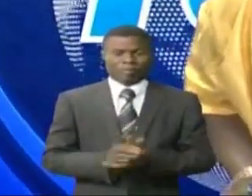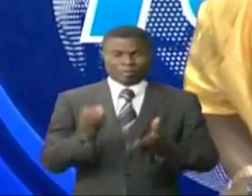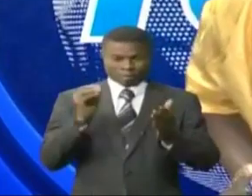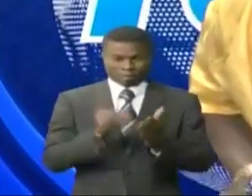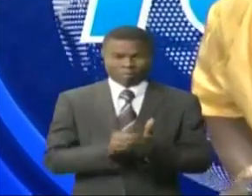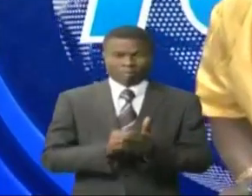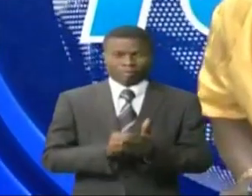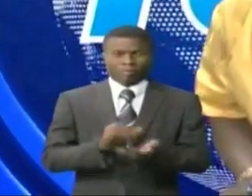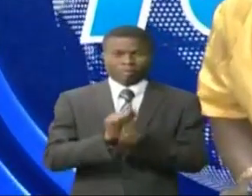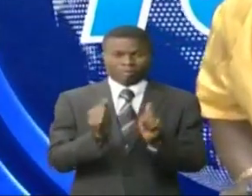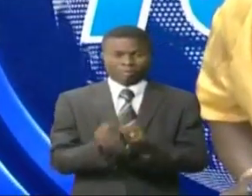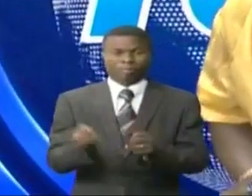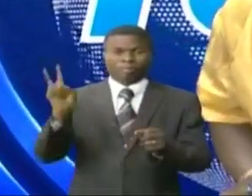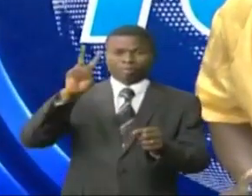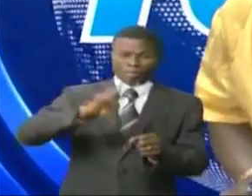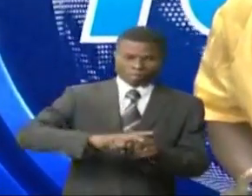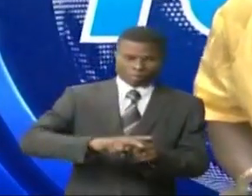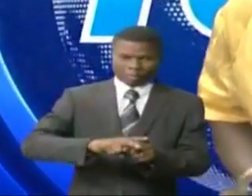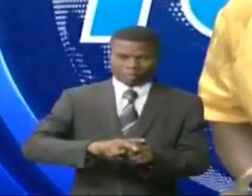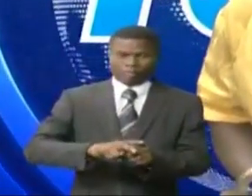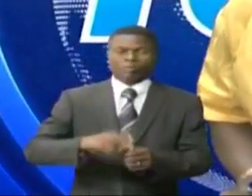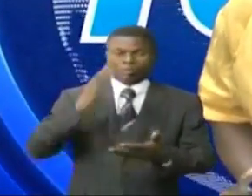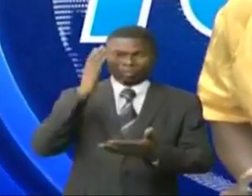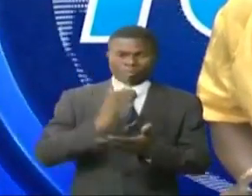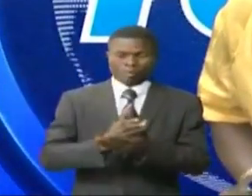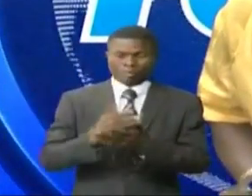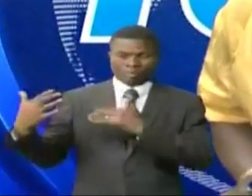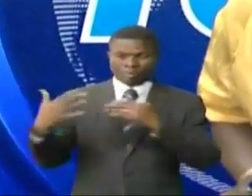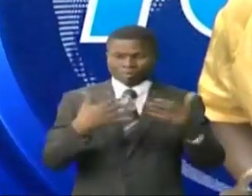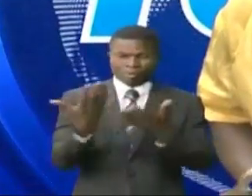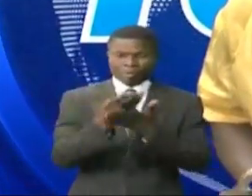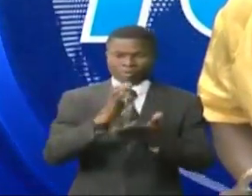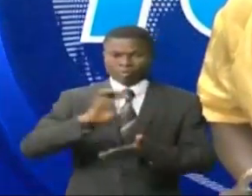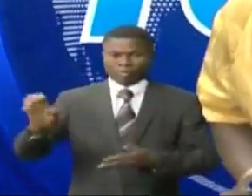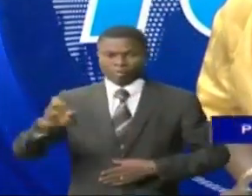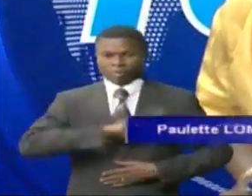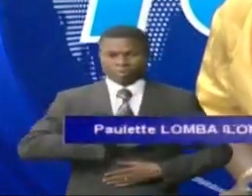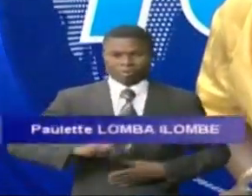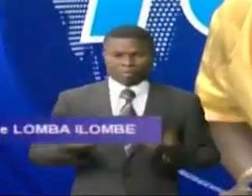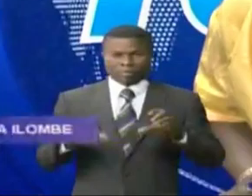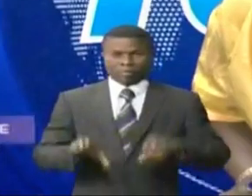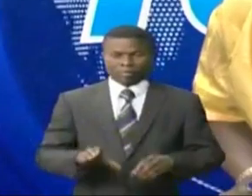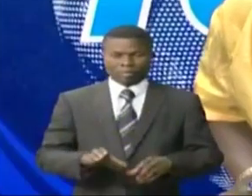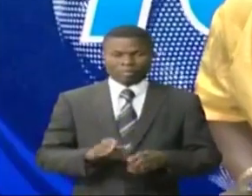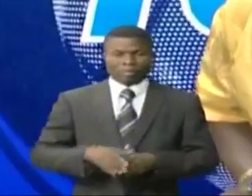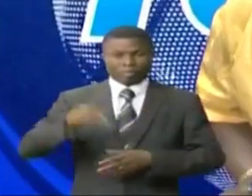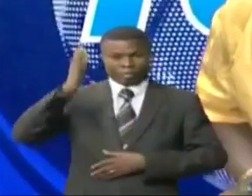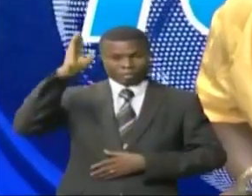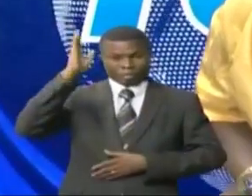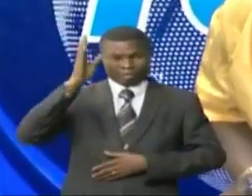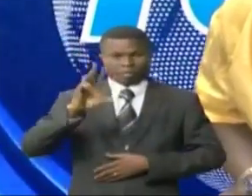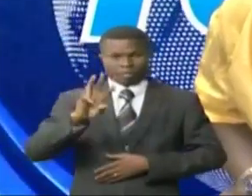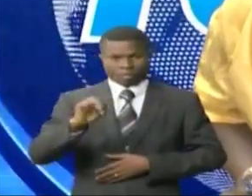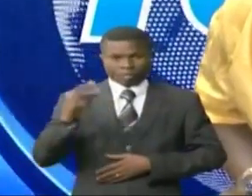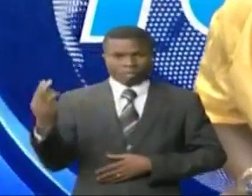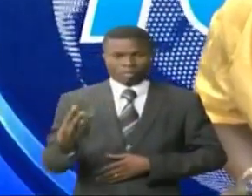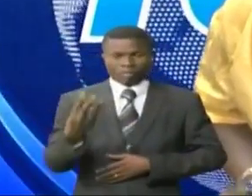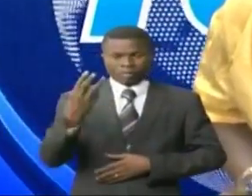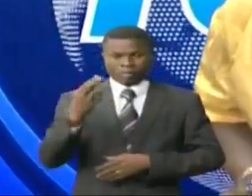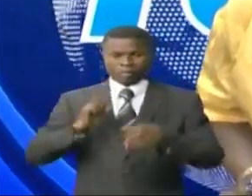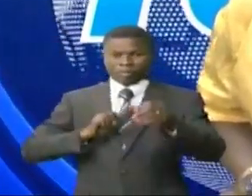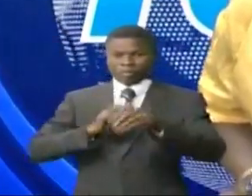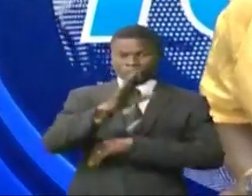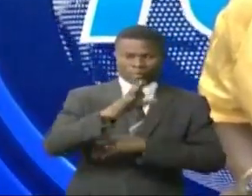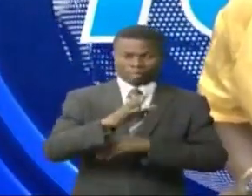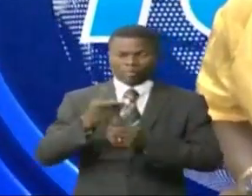Encore une autre violation de l'accord de cesser le feu dans l'est de la RDC. Les rebelles du M23 ont lancé deux